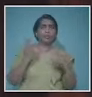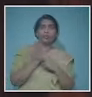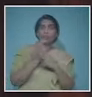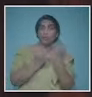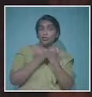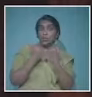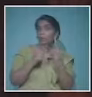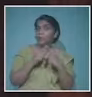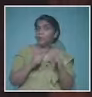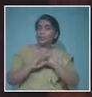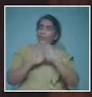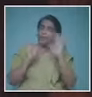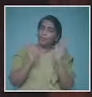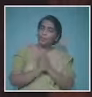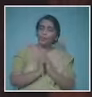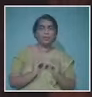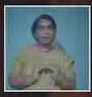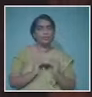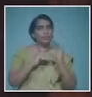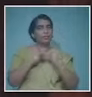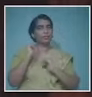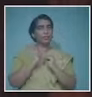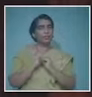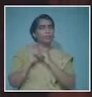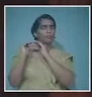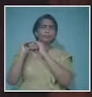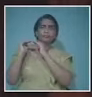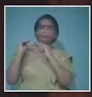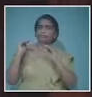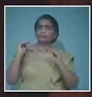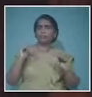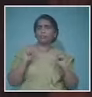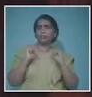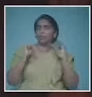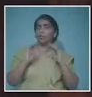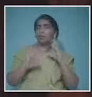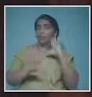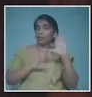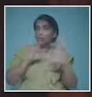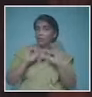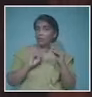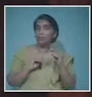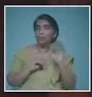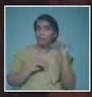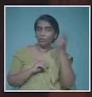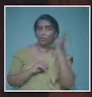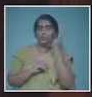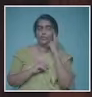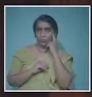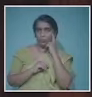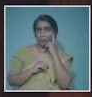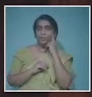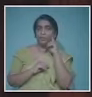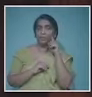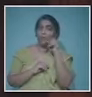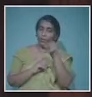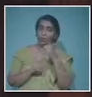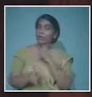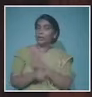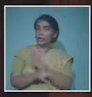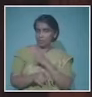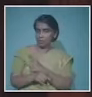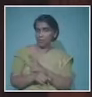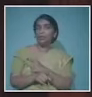හිඳ විතරක් නෙමෙයි සමස්ත සංවර්ධන ක්‍රියාදාමය තුළ වෙනසක් ඇතුණයි කියන එක දත්ත විශ්ලේෂණය කරන හැමෝම දන්නවා. ඔබතුමියක්